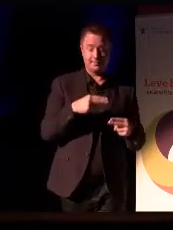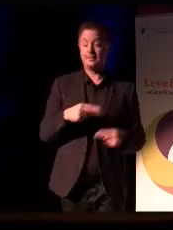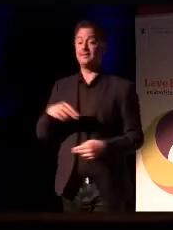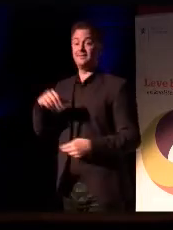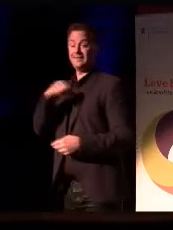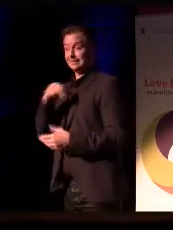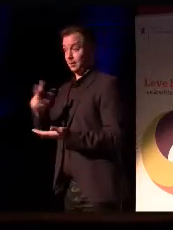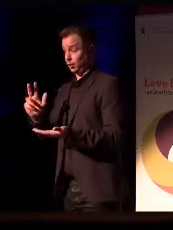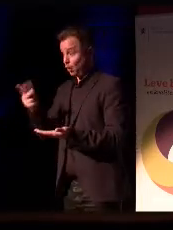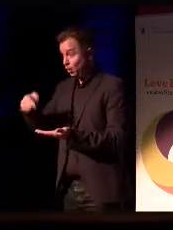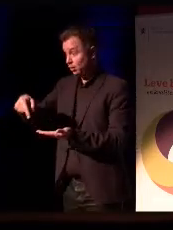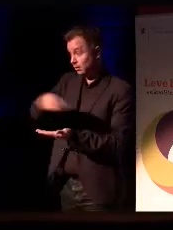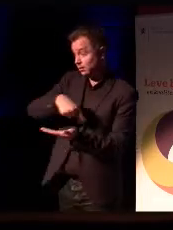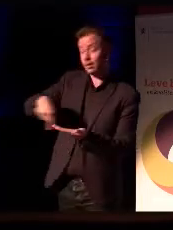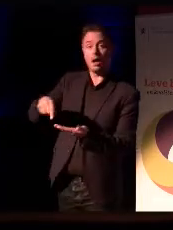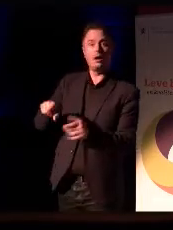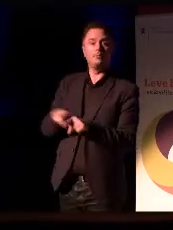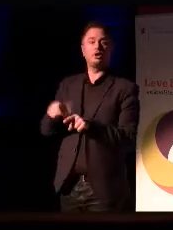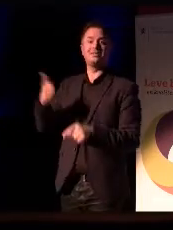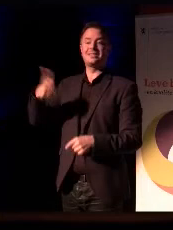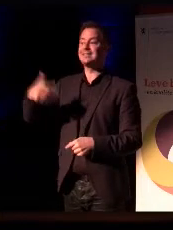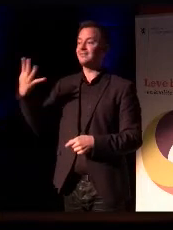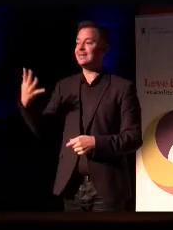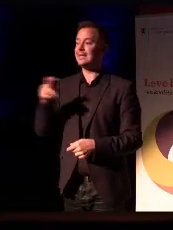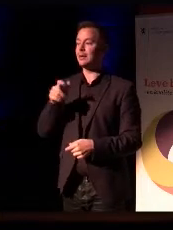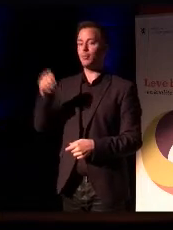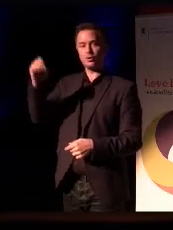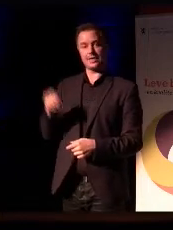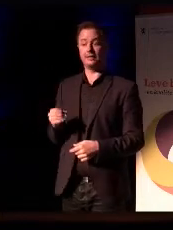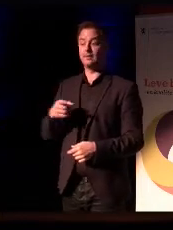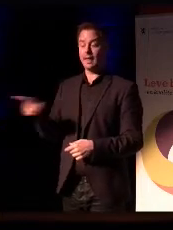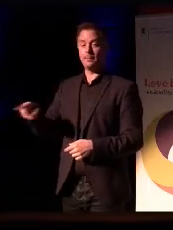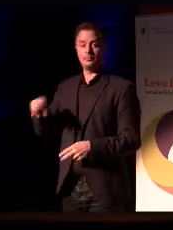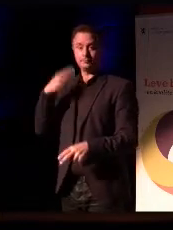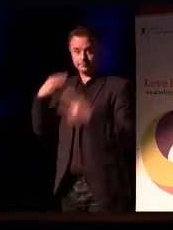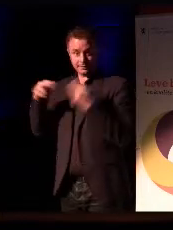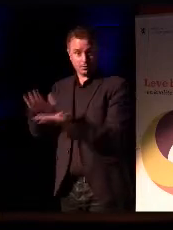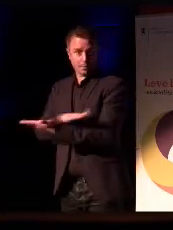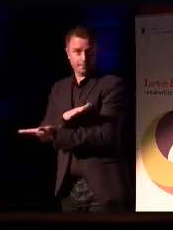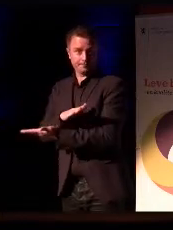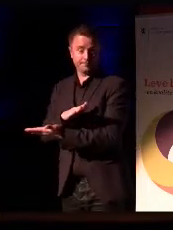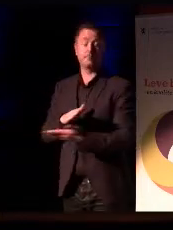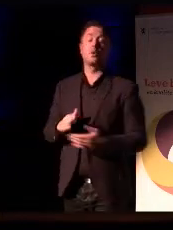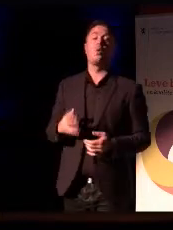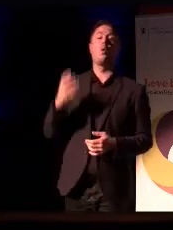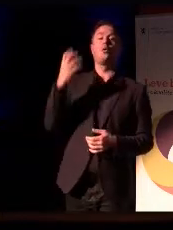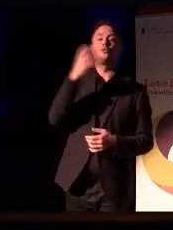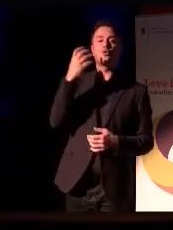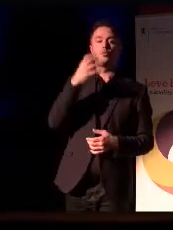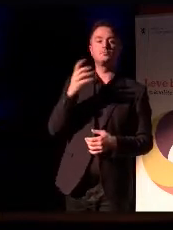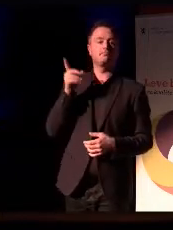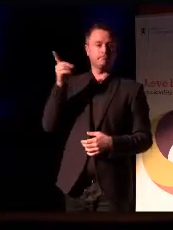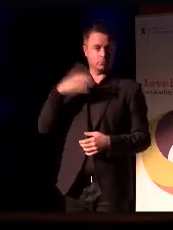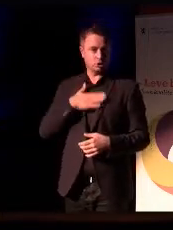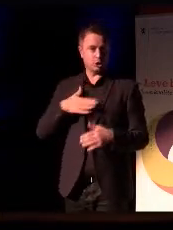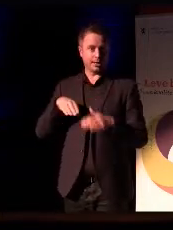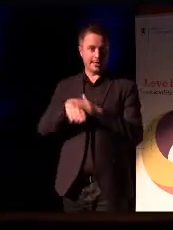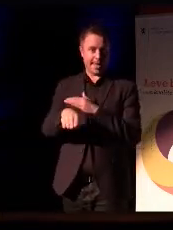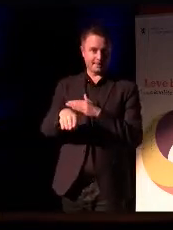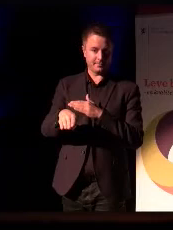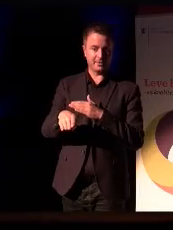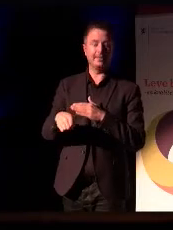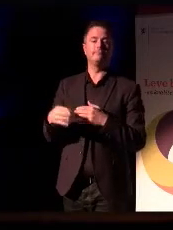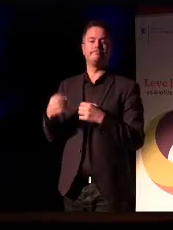kant. Ved Birtavare sykehjem I Troms innførte de varm lunsj og flyttet middagen til